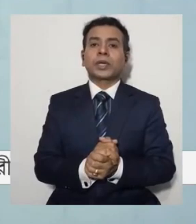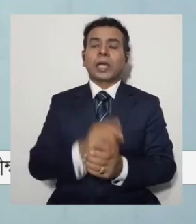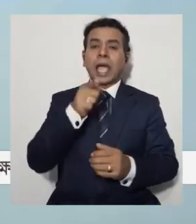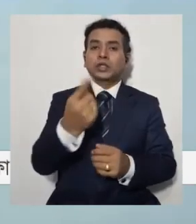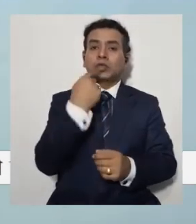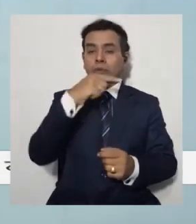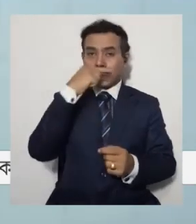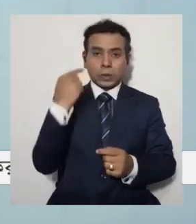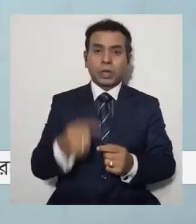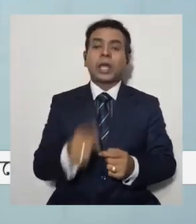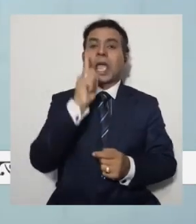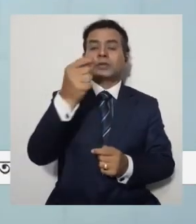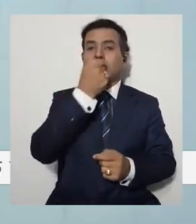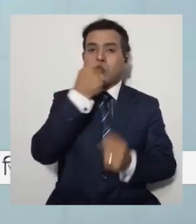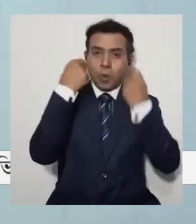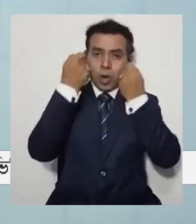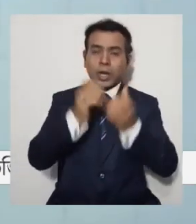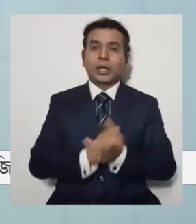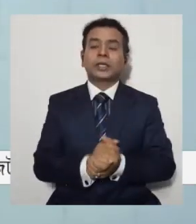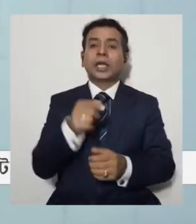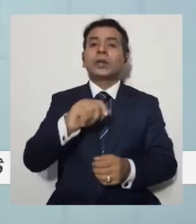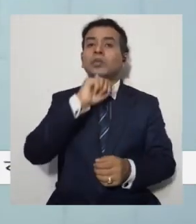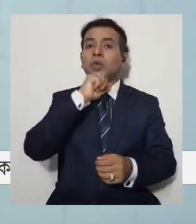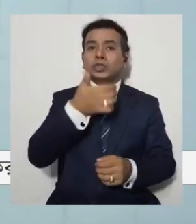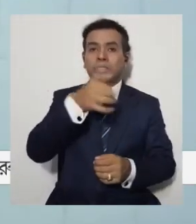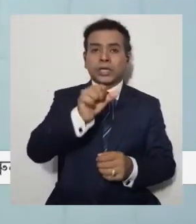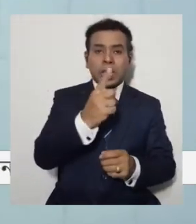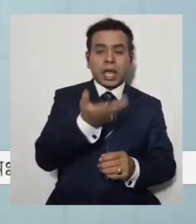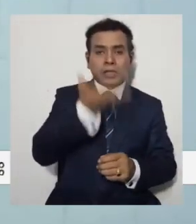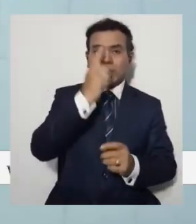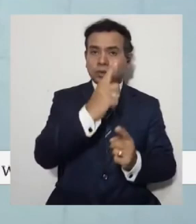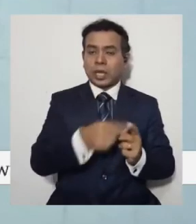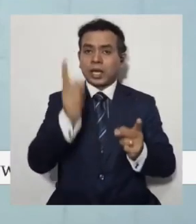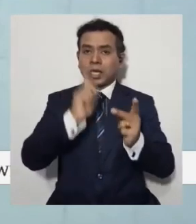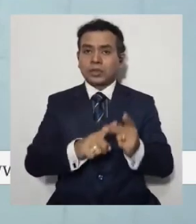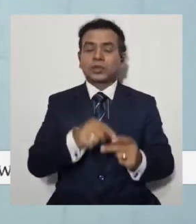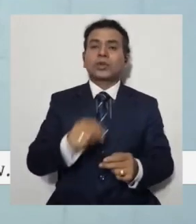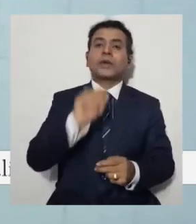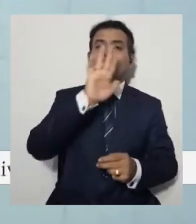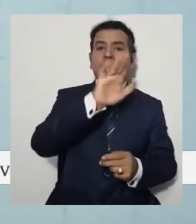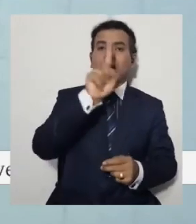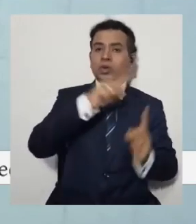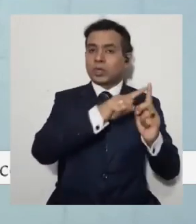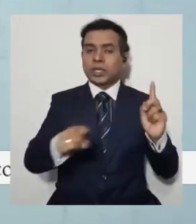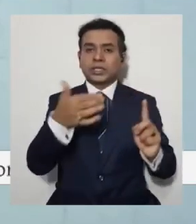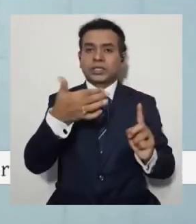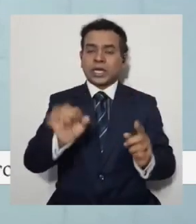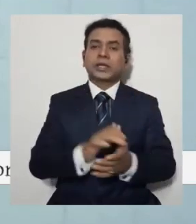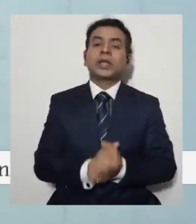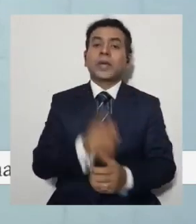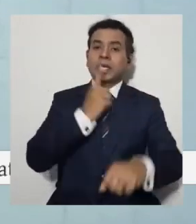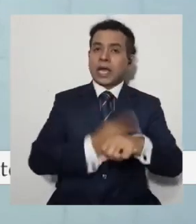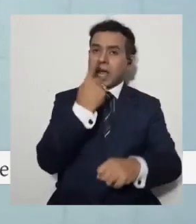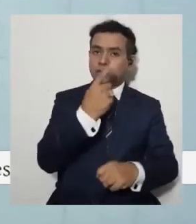60, একজন বয়স 51 থেকে 60 মধ্যে, একজন ঢাকার এবং একজন ঢাকার বাইরে। এবং আমাদের